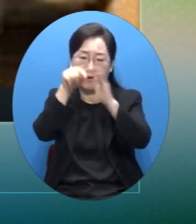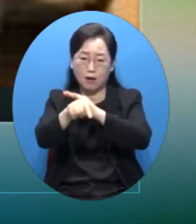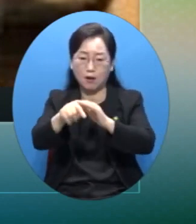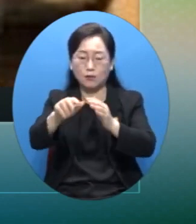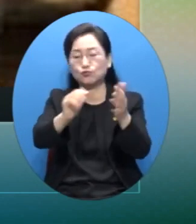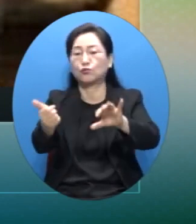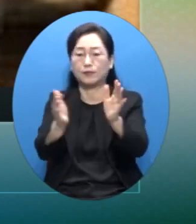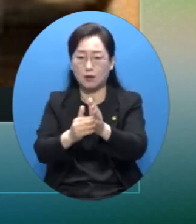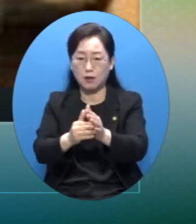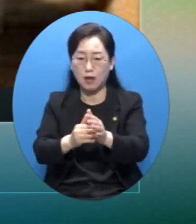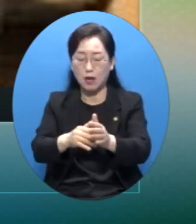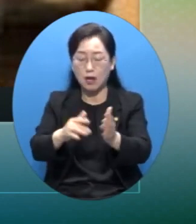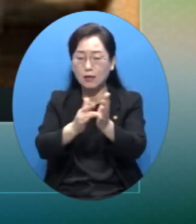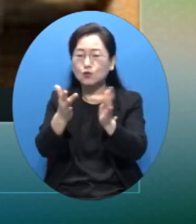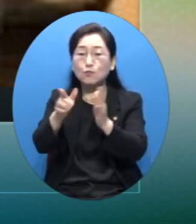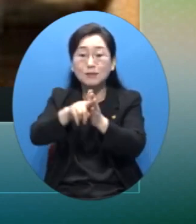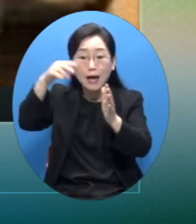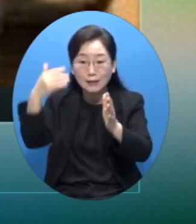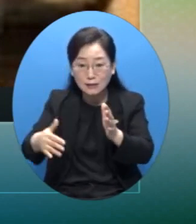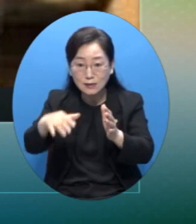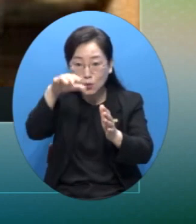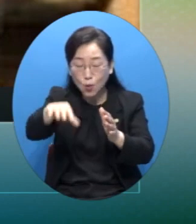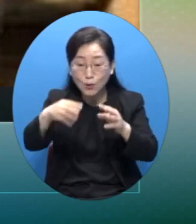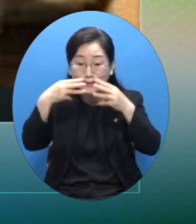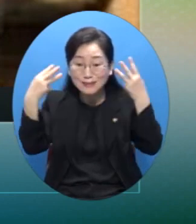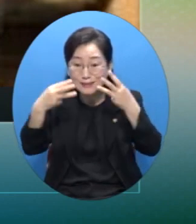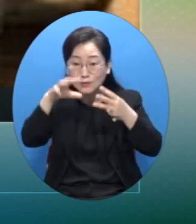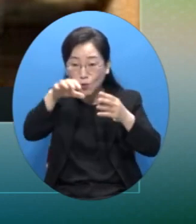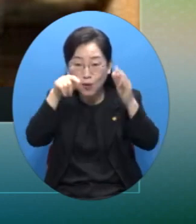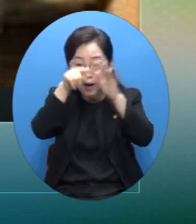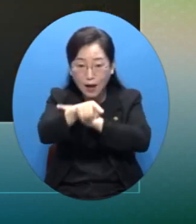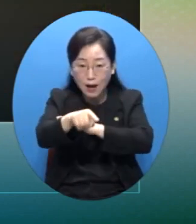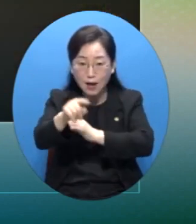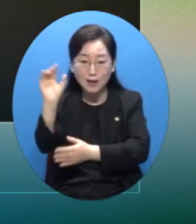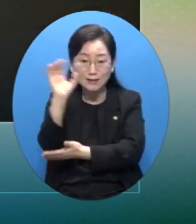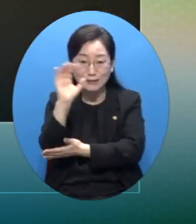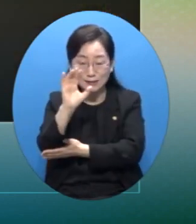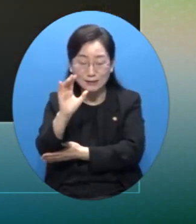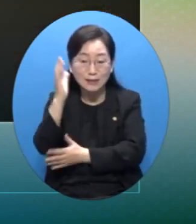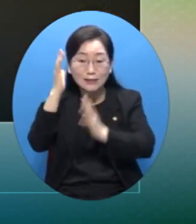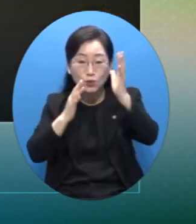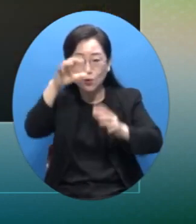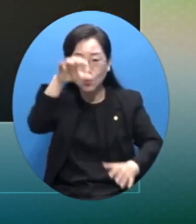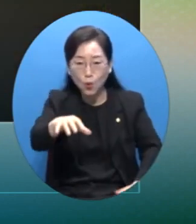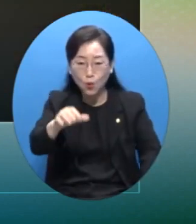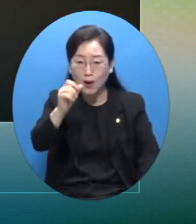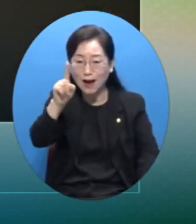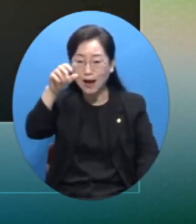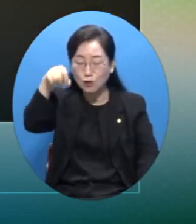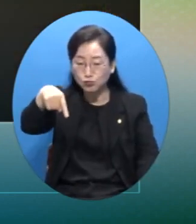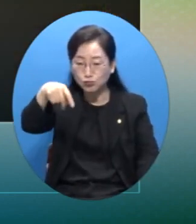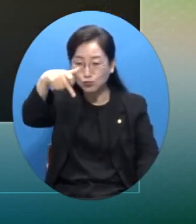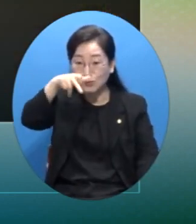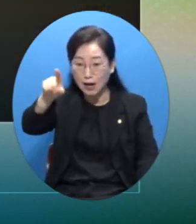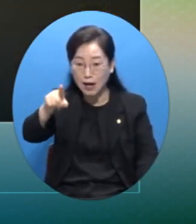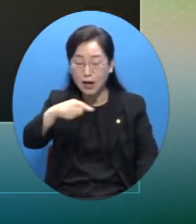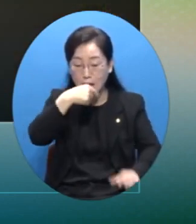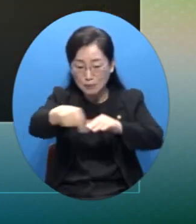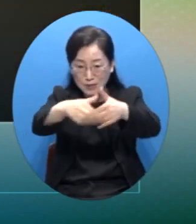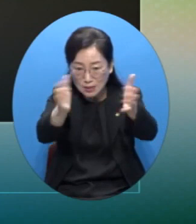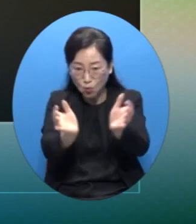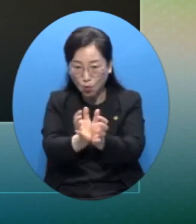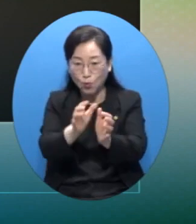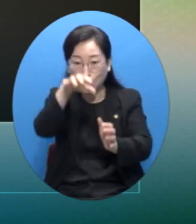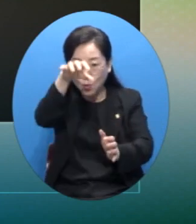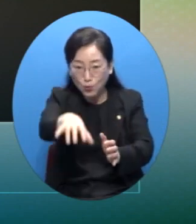그의 친구들은 매우 잔인한 부족으로 알려진 남미 에콰도르 정글에 아우카족에게 복음을 전하기 위해서 경비행기를